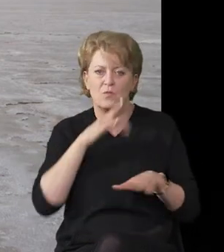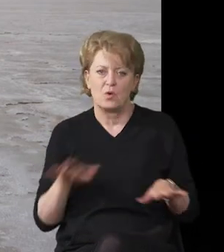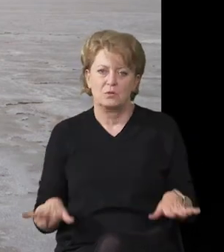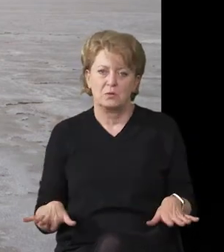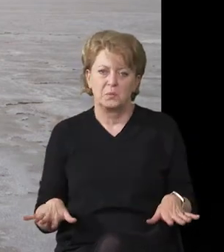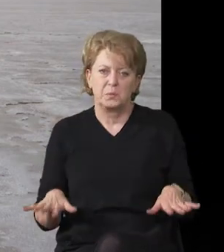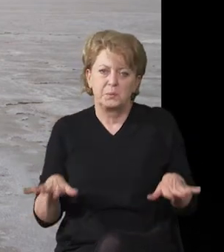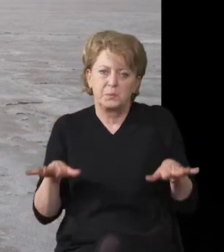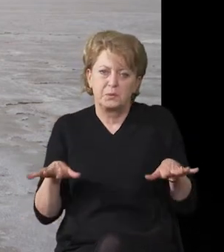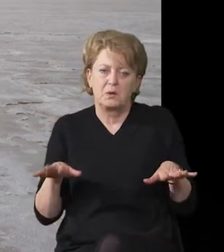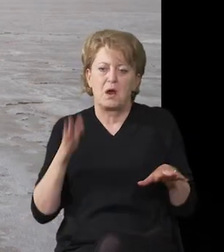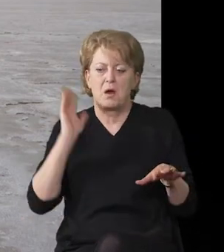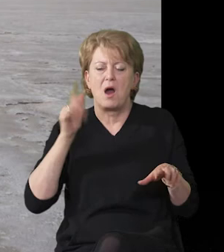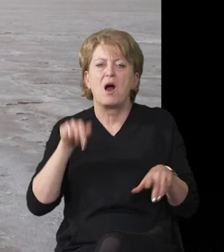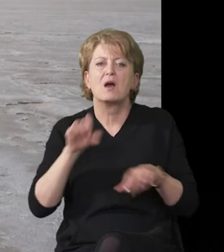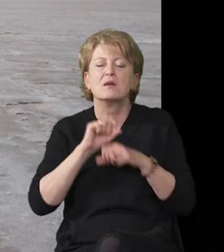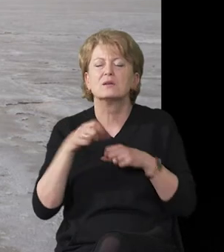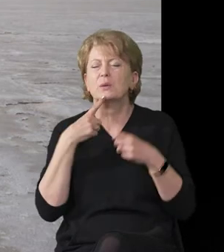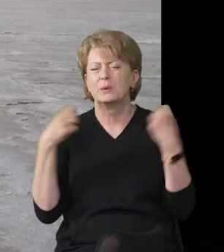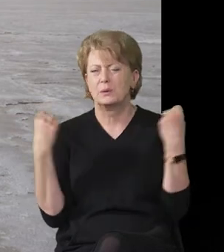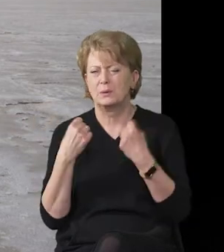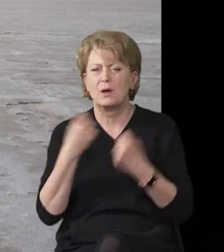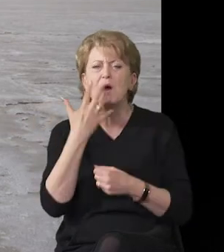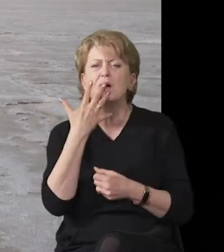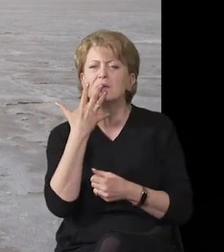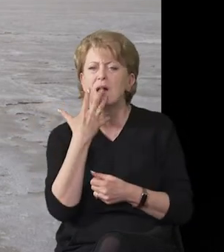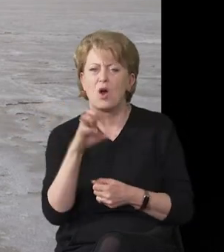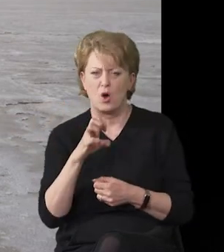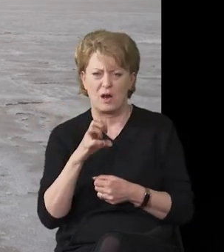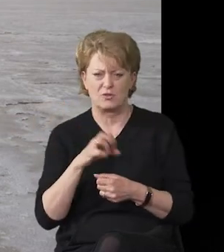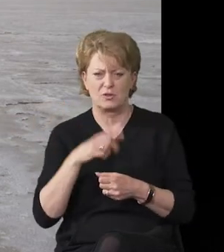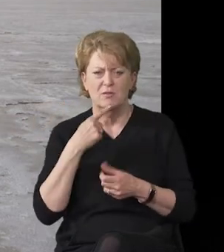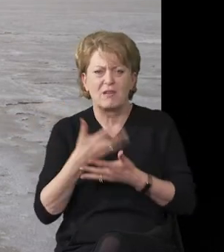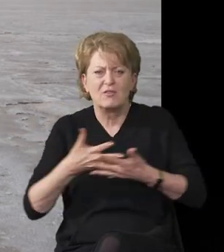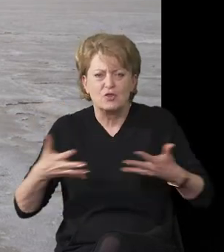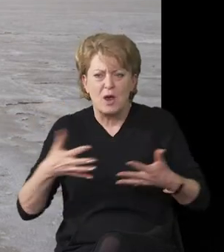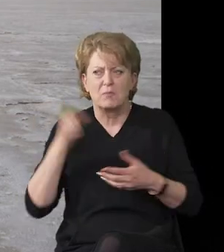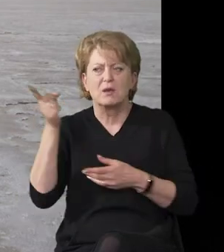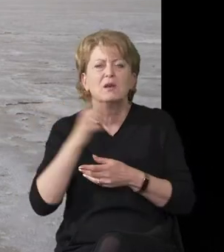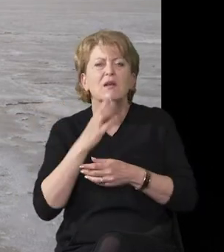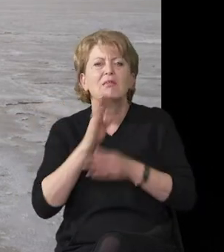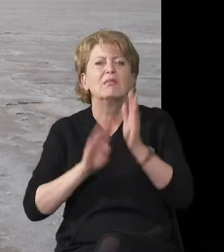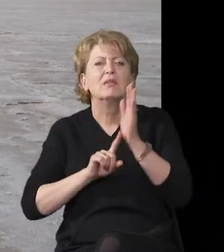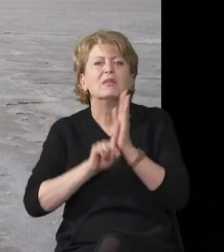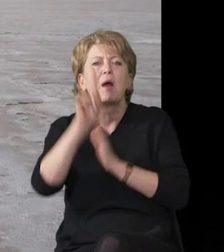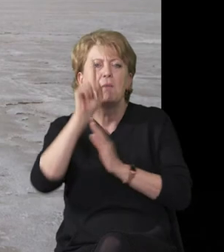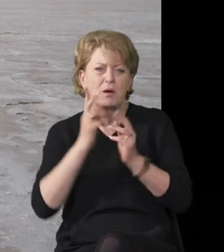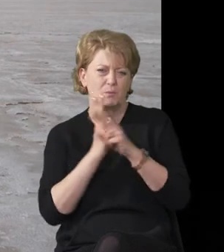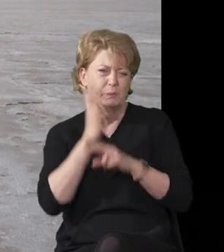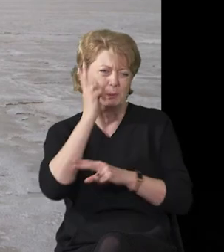kotlina Danakil jest najgorętszym miejscem na Ziemi, gdzie taka roczna temperatura średnia przekracza ponad 34 stopnie